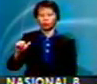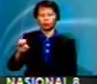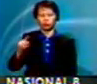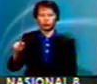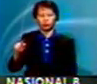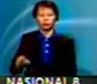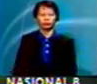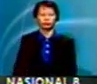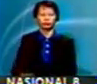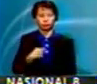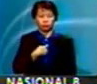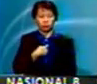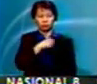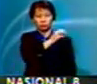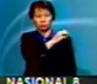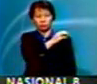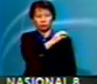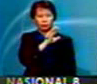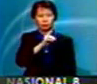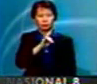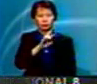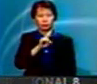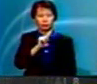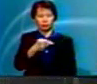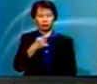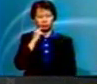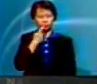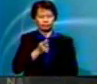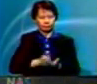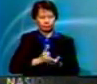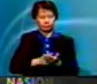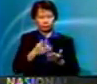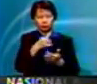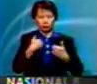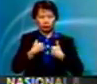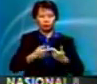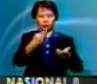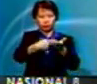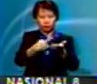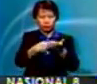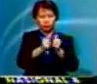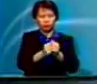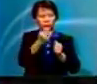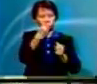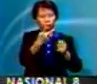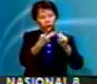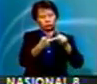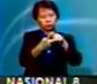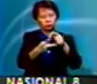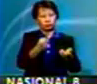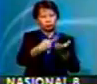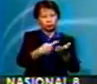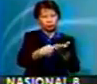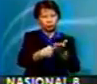perhatian yang serius kepada permohonan ini. Saya telah mengadakan beberapa perbincangan dengan pihak UPEN dan juga pihak SDC di